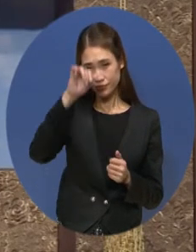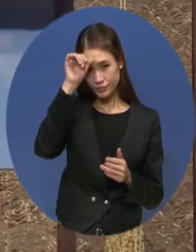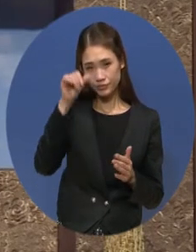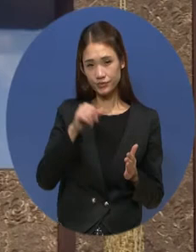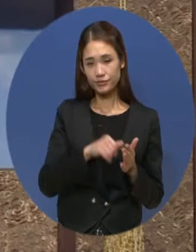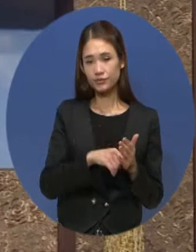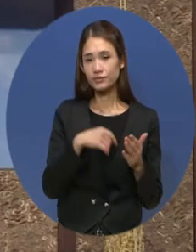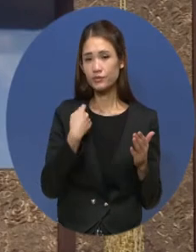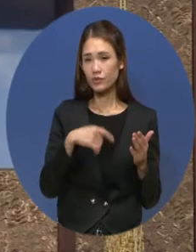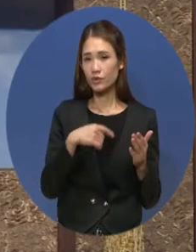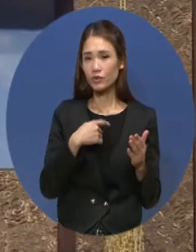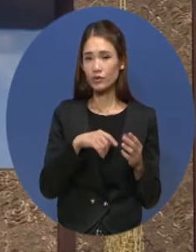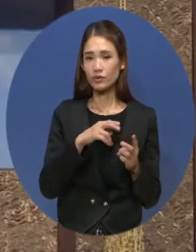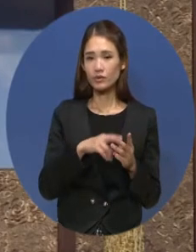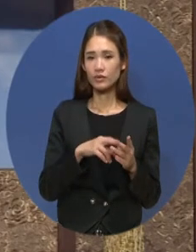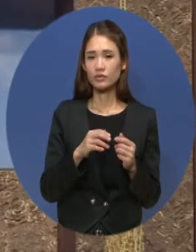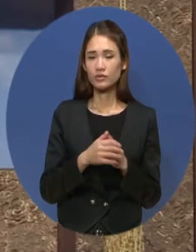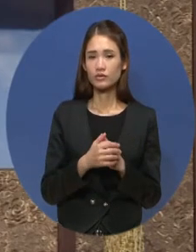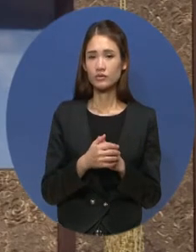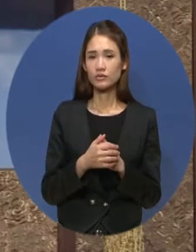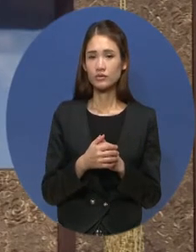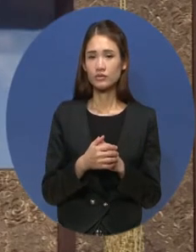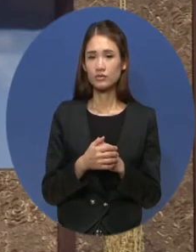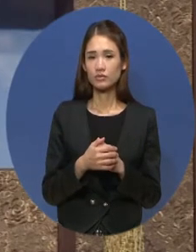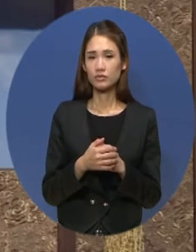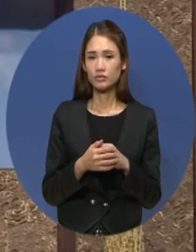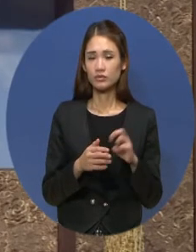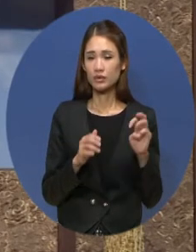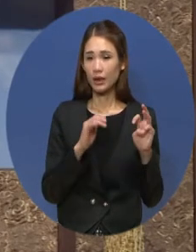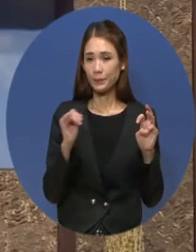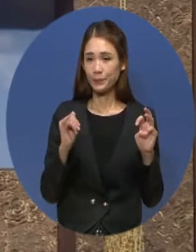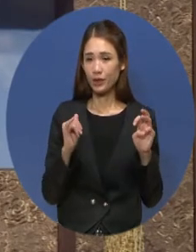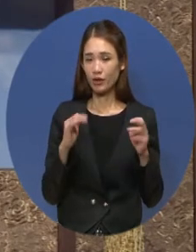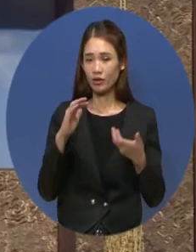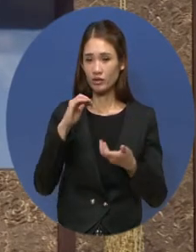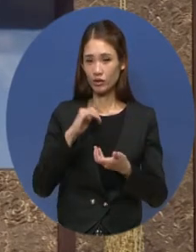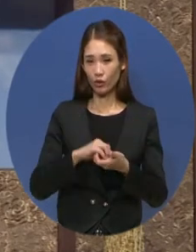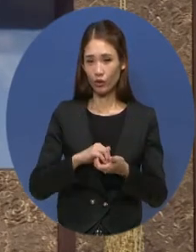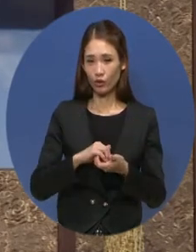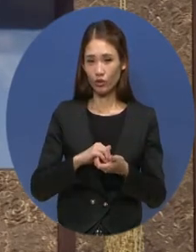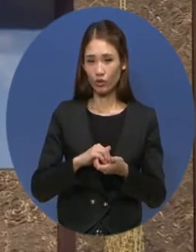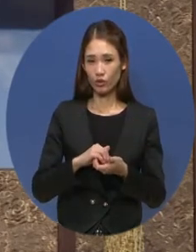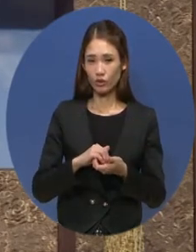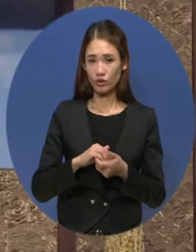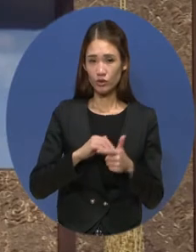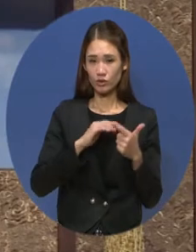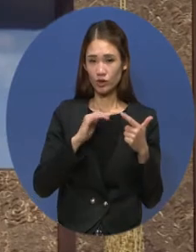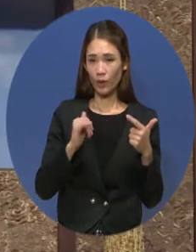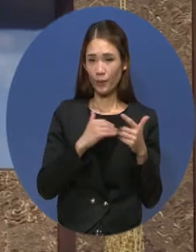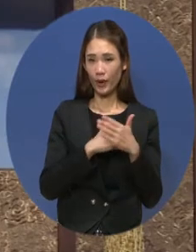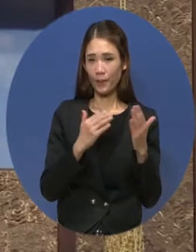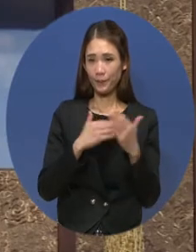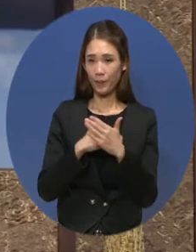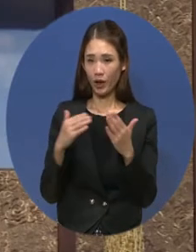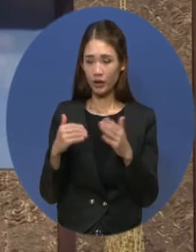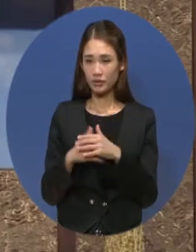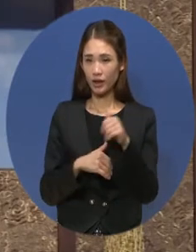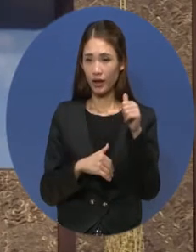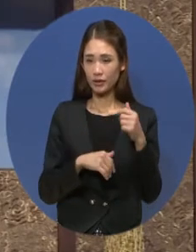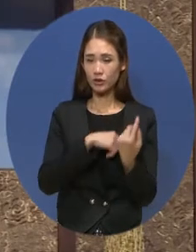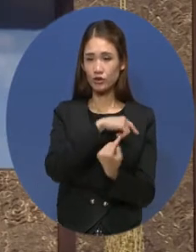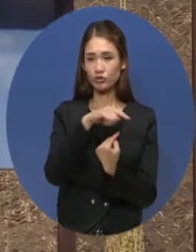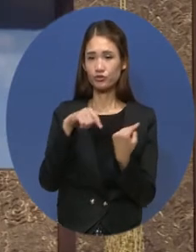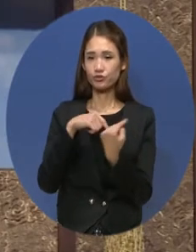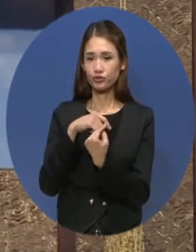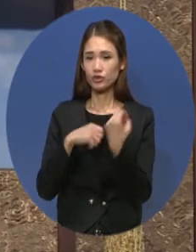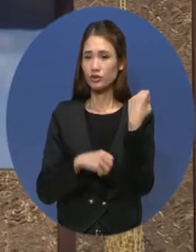저희 평생 교육 센터 는 30명 정원에 6명이 1단으로 5 폐에 교실을 운영합니다